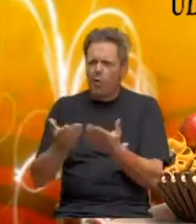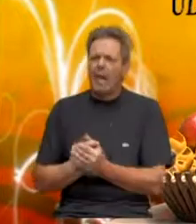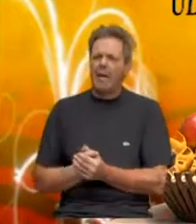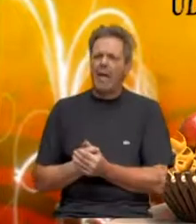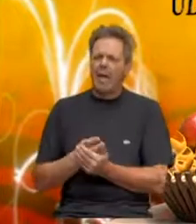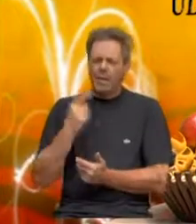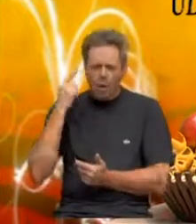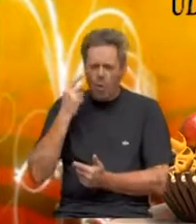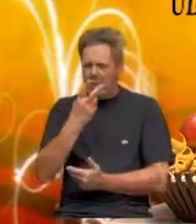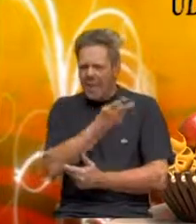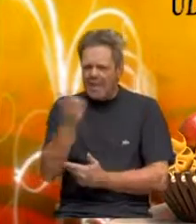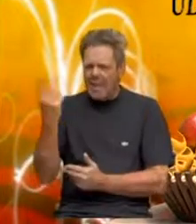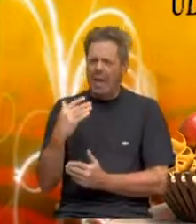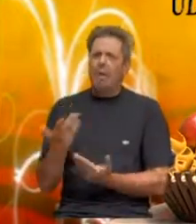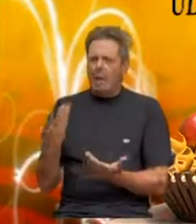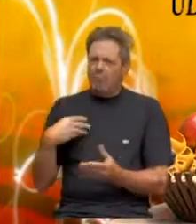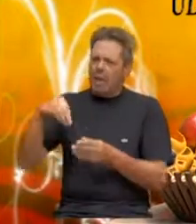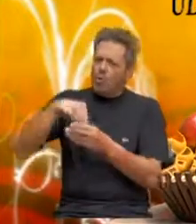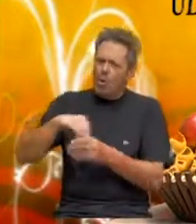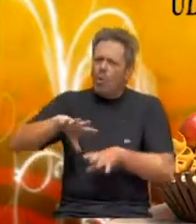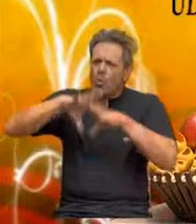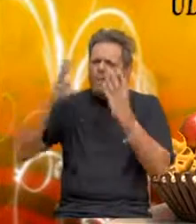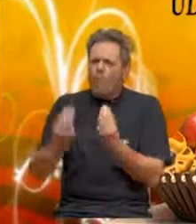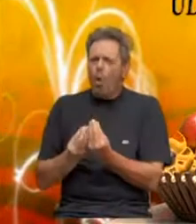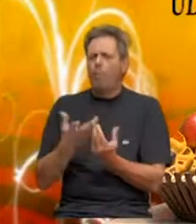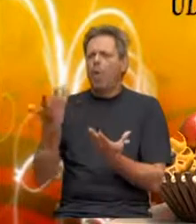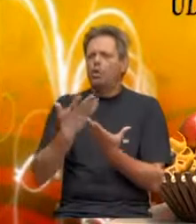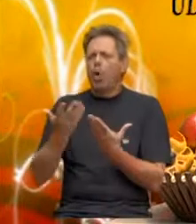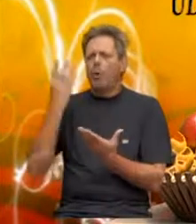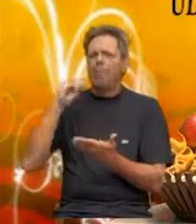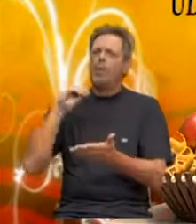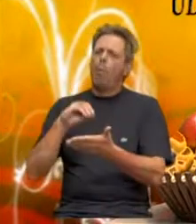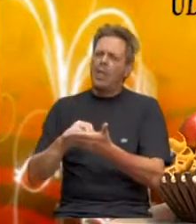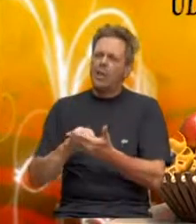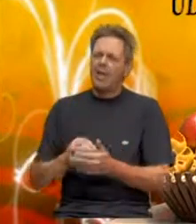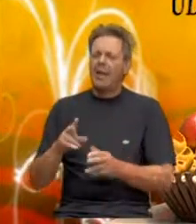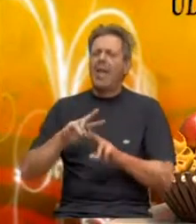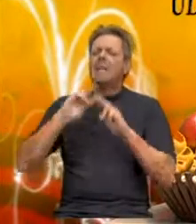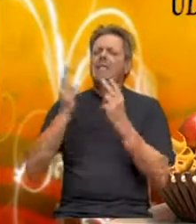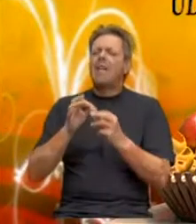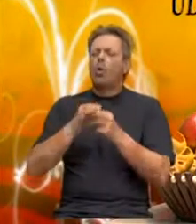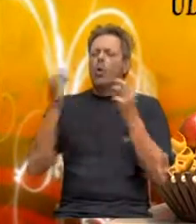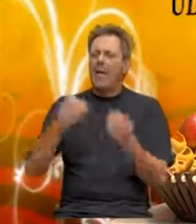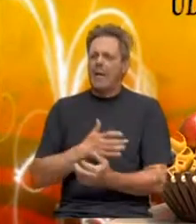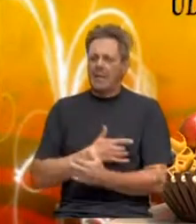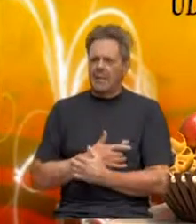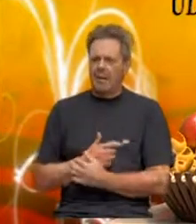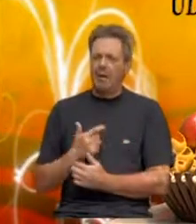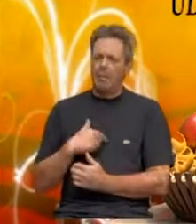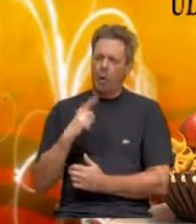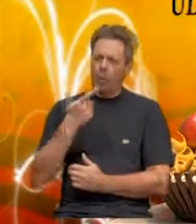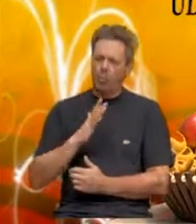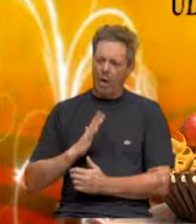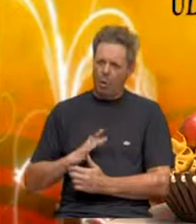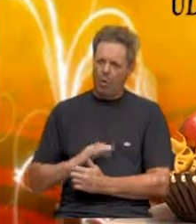da vidite i da sudjelujete u svemu onome što će biti obilježavanje Svjetskog dana srca. srca. Moja sljedeća